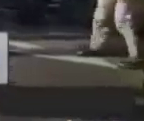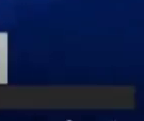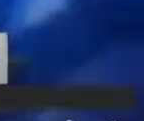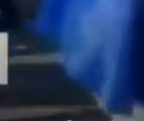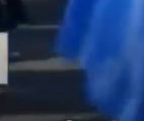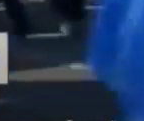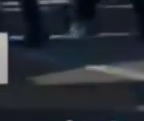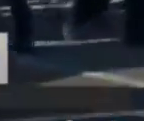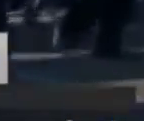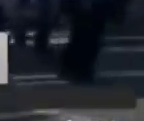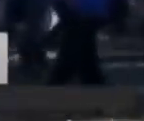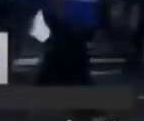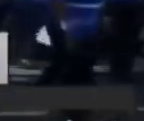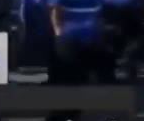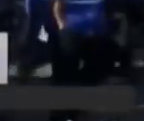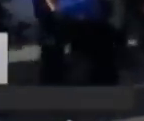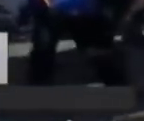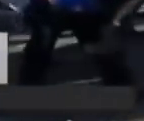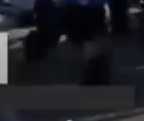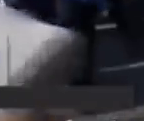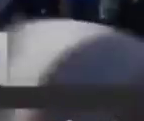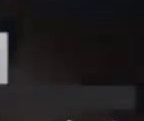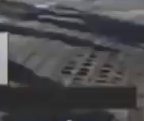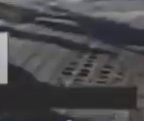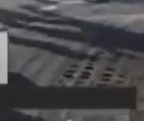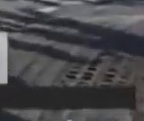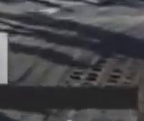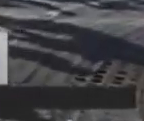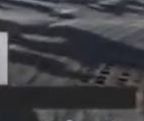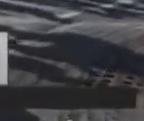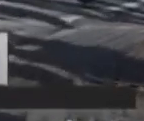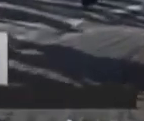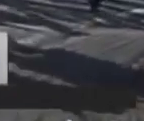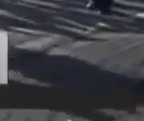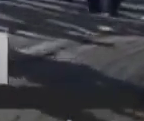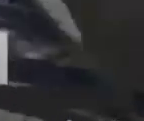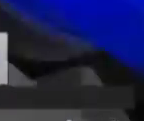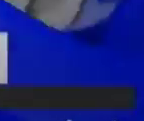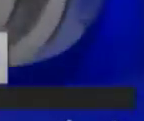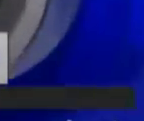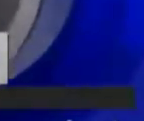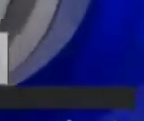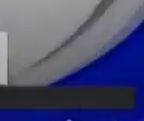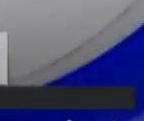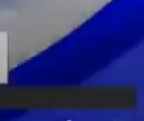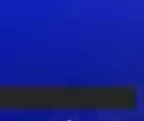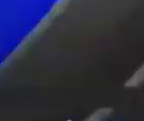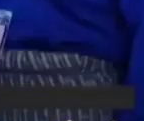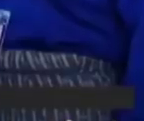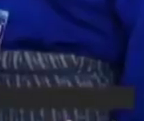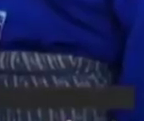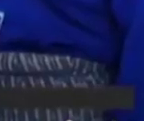Proses penamaan calon berjalan lancar. Majoriti 3 penjuru.